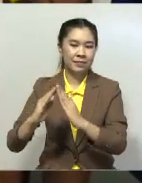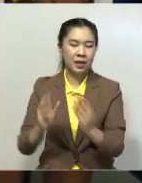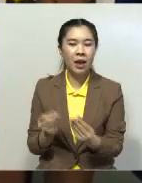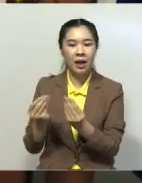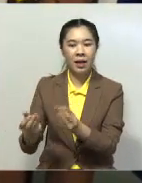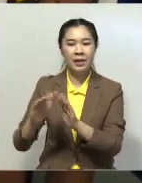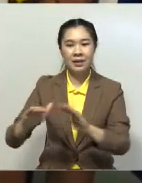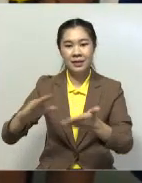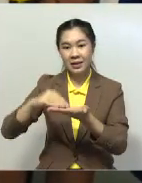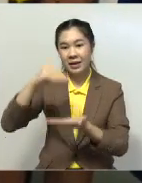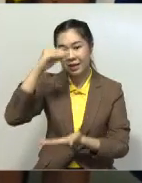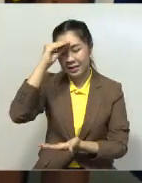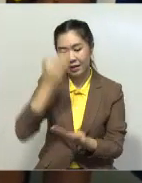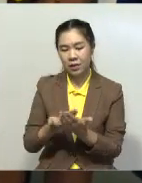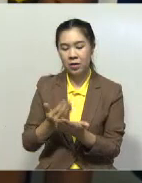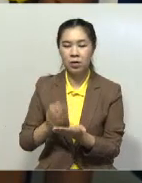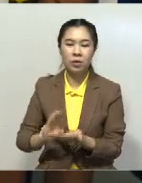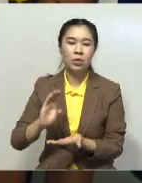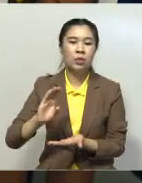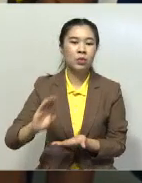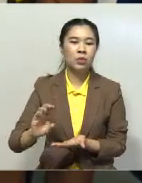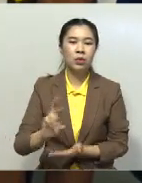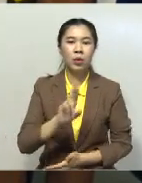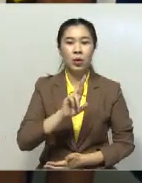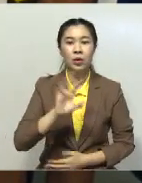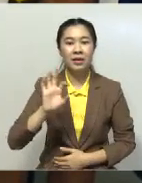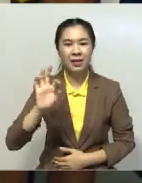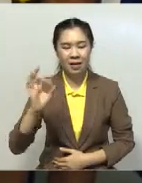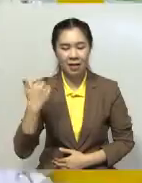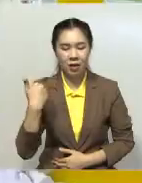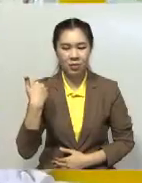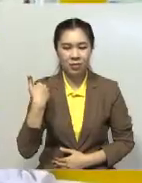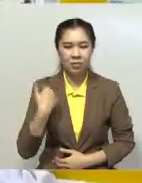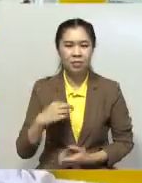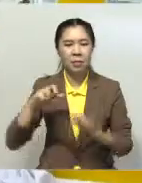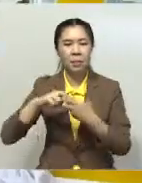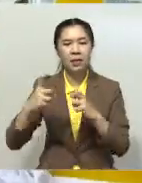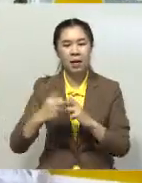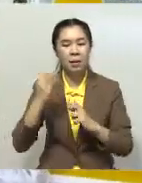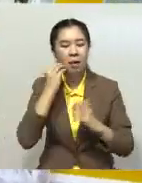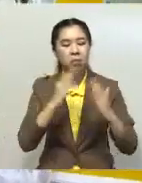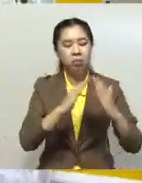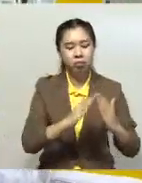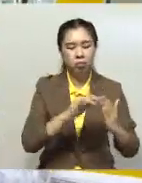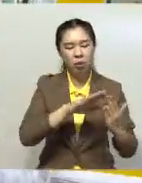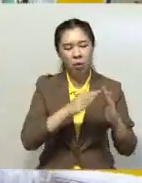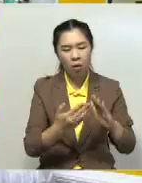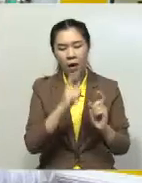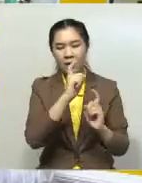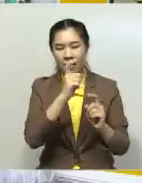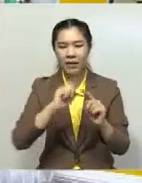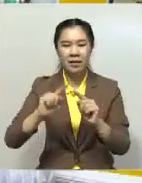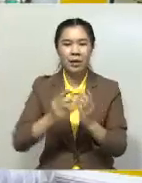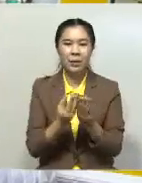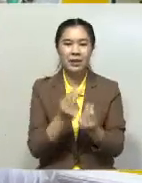พันพุทธนักเรียนทุนพระราชทานสมเด็จพระเจ้าอยู่หัวรุ่นที่9ประสบปัญหาที่อยู่อาศัยชำรุดทรุดโทรมและไม่ปลอดภัยที่บ้